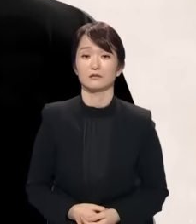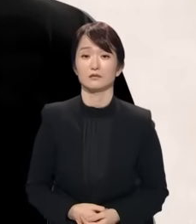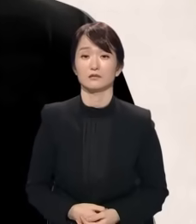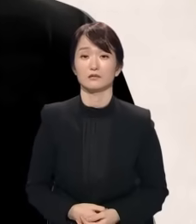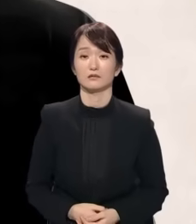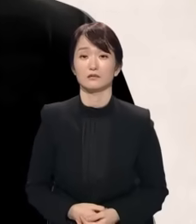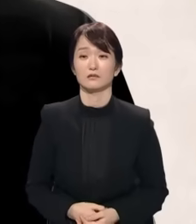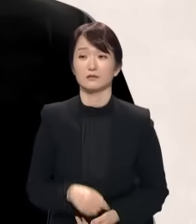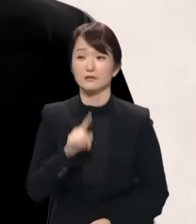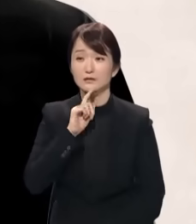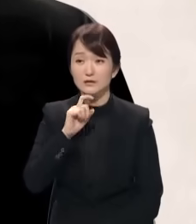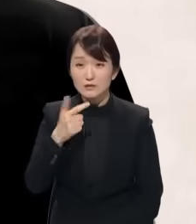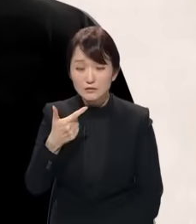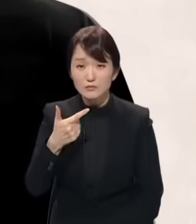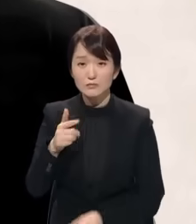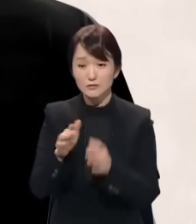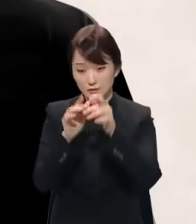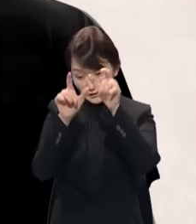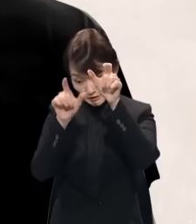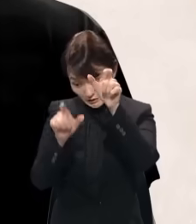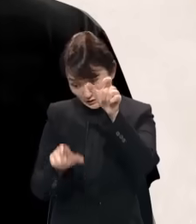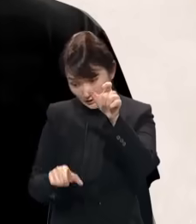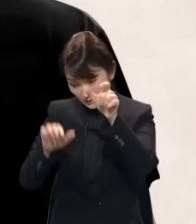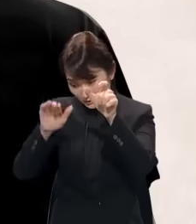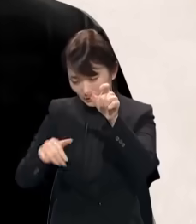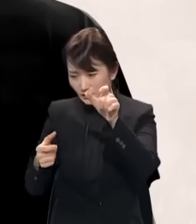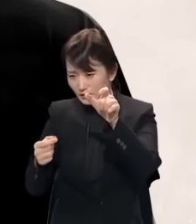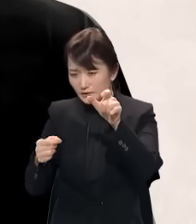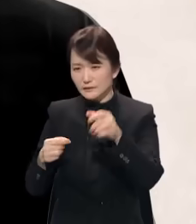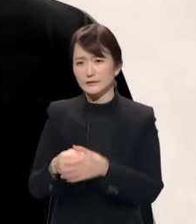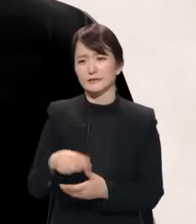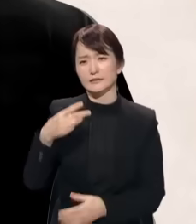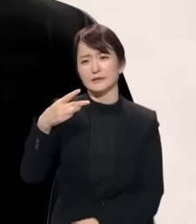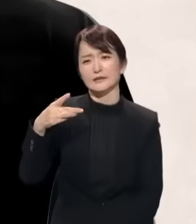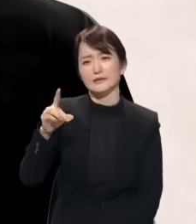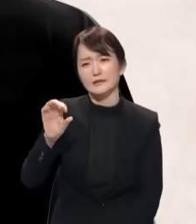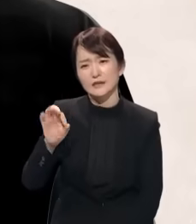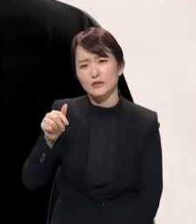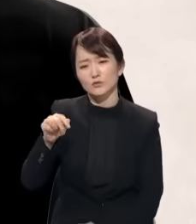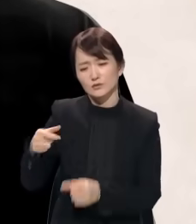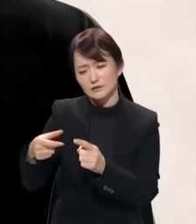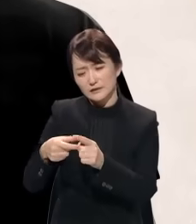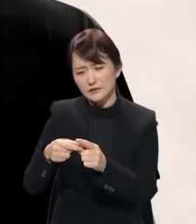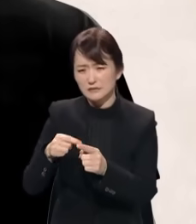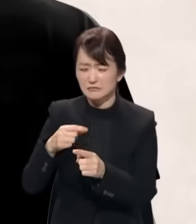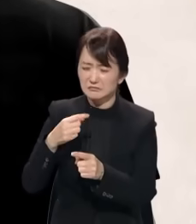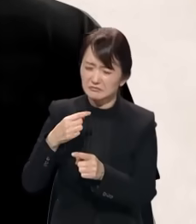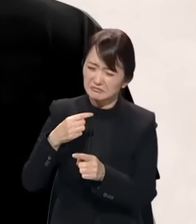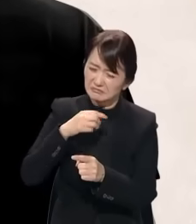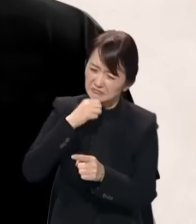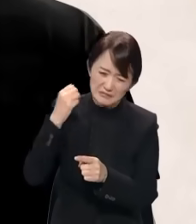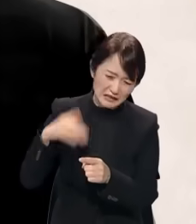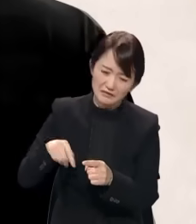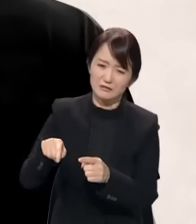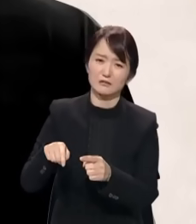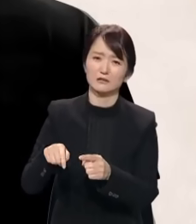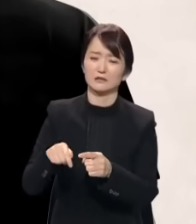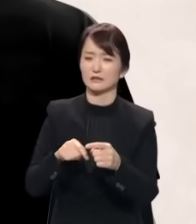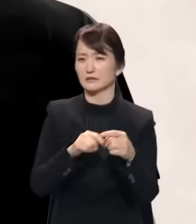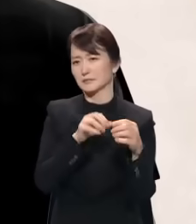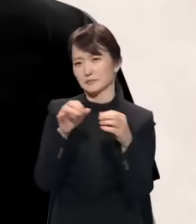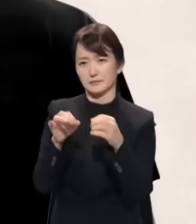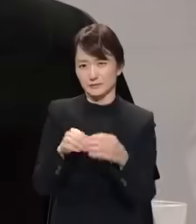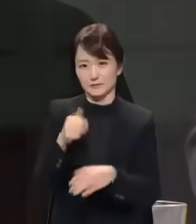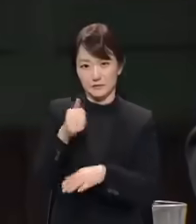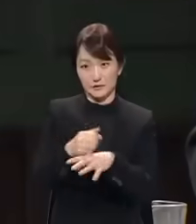뭐 한 16분 동안 또 그 리뷰에 써진 내용처럼 탕후루 상태가 별로였다는 등 아니라는 등 이런 얘기가 한참을 이어집니다. 그러다가